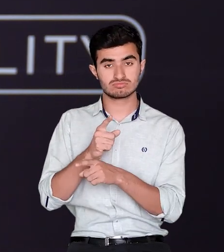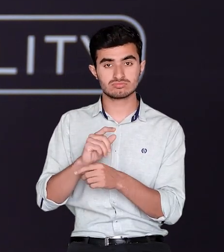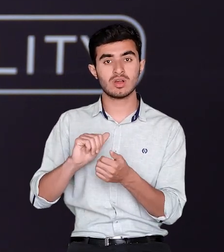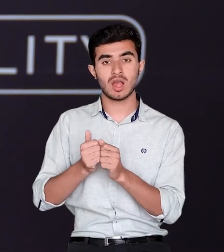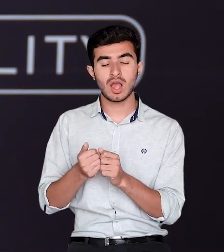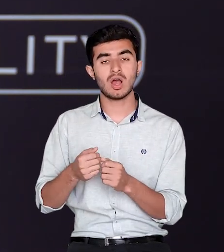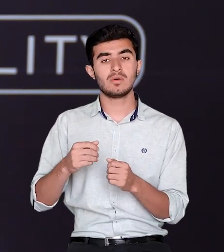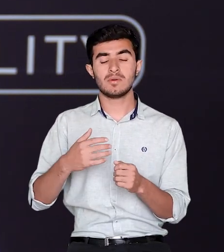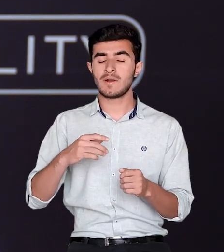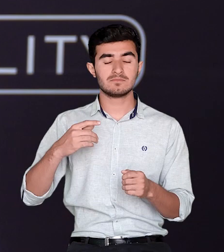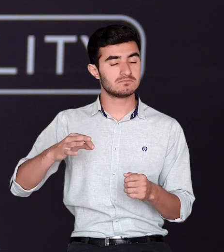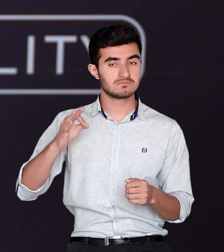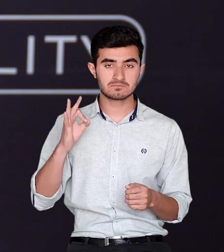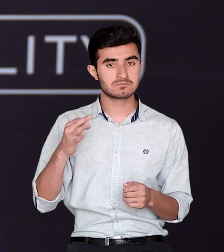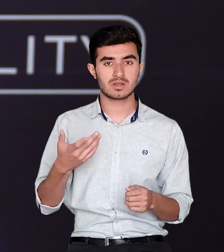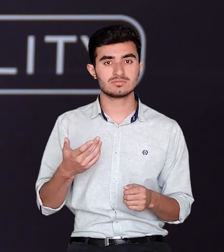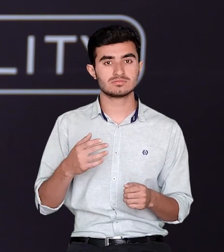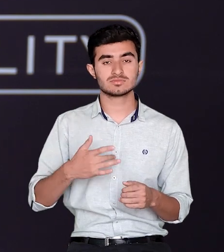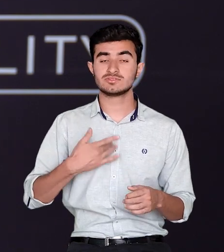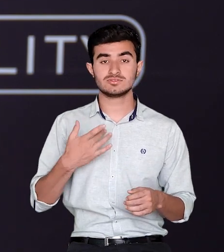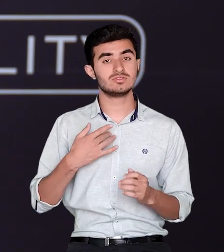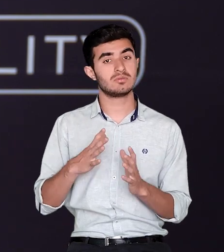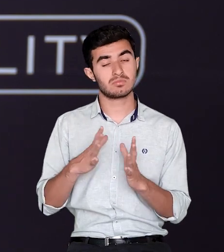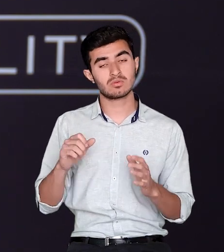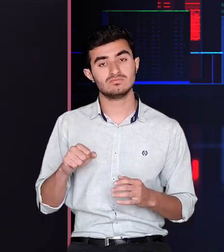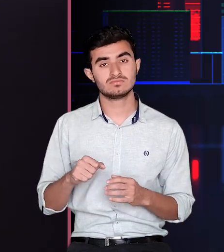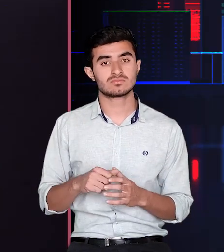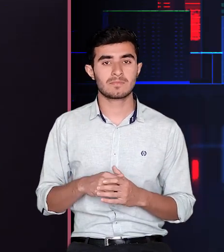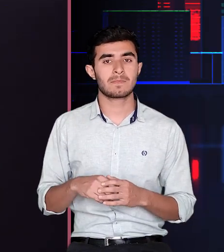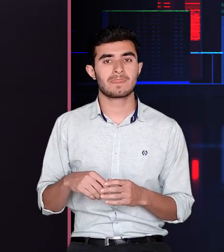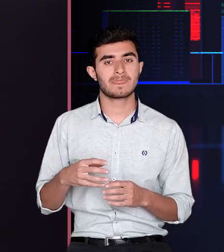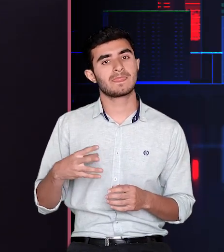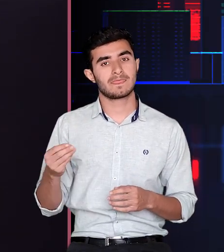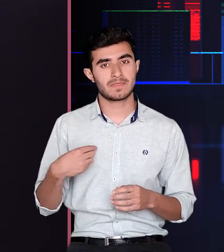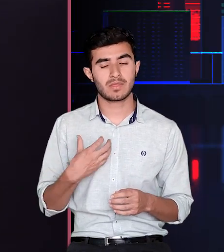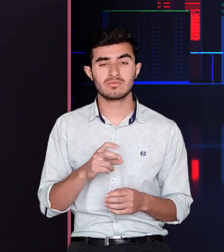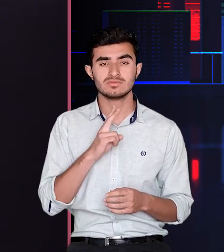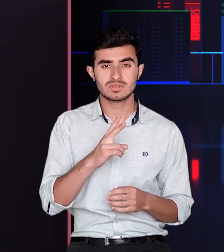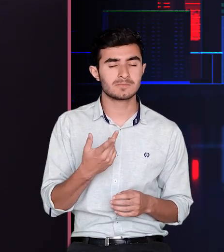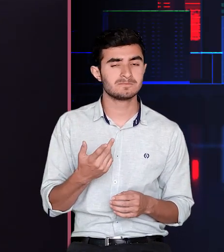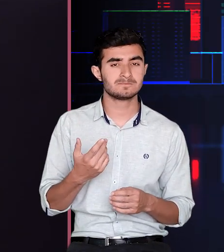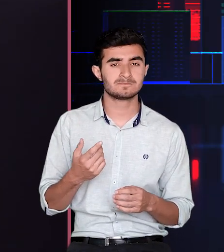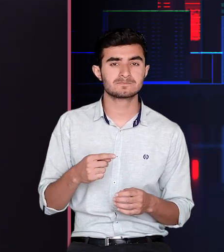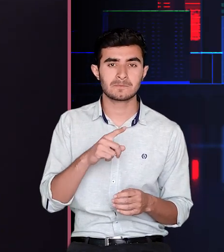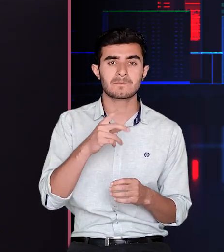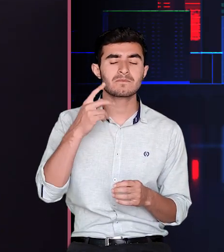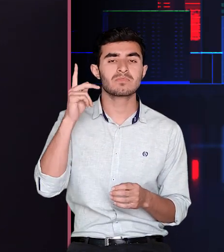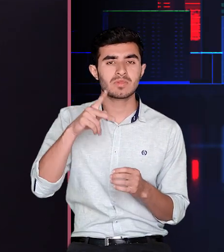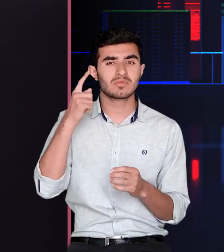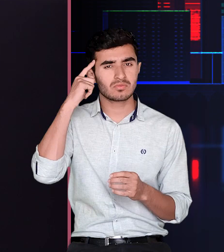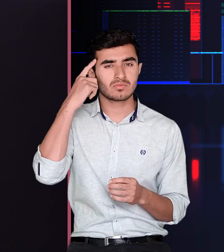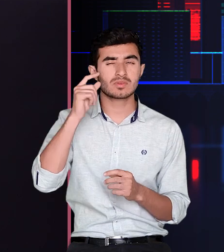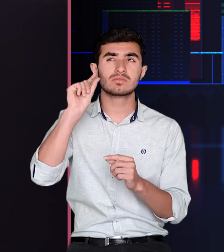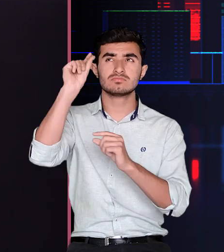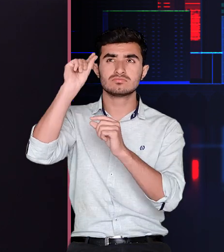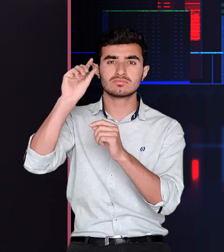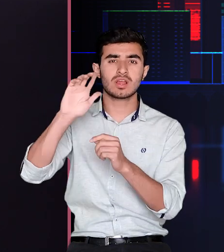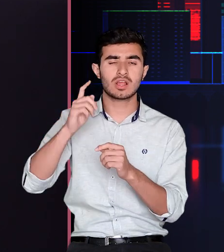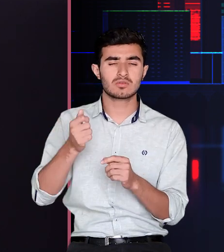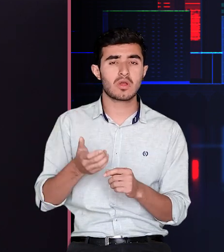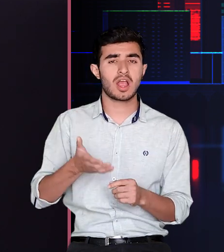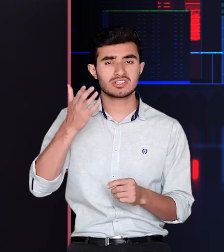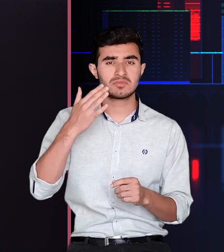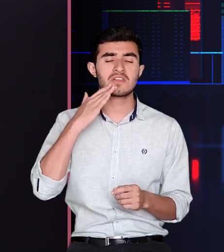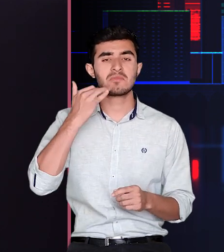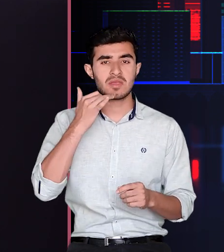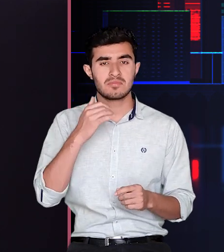मच फन इट इज़, हाउ मच ऑ इंस्पायरिंग इट इज़। आई ऑल्सो वांट टू से कि कुछ लोगों को लगता है कि एस्ट्रोफोटोग्राफी इज़ लाइक अ